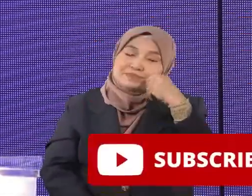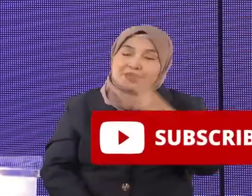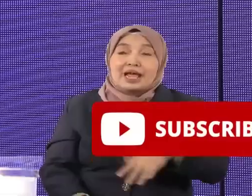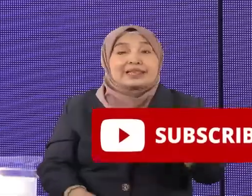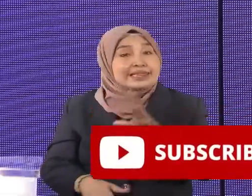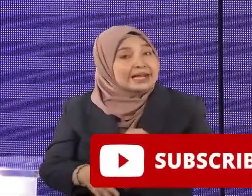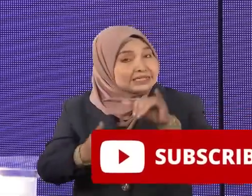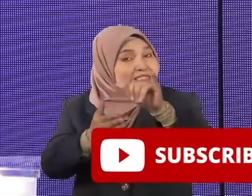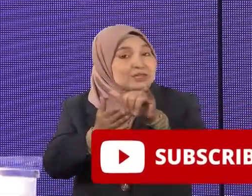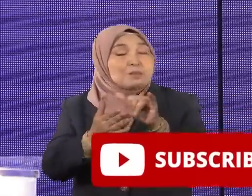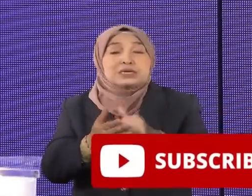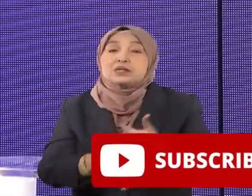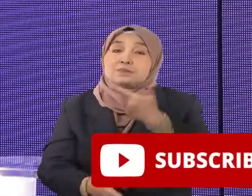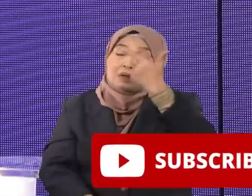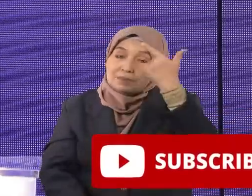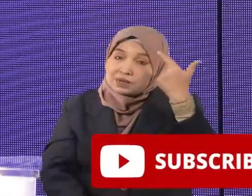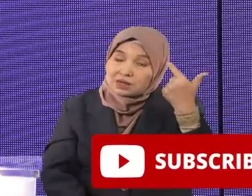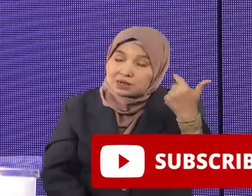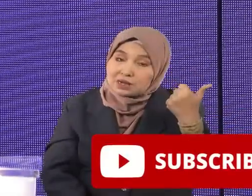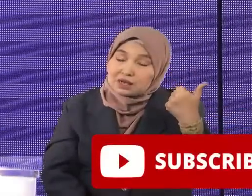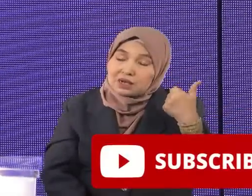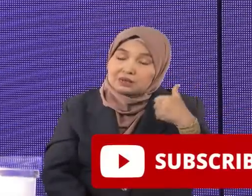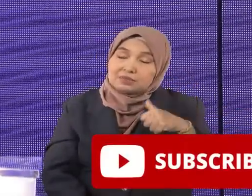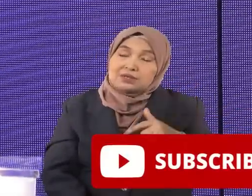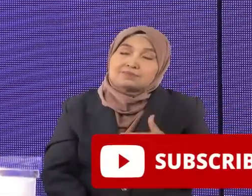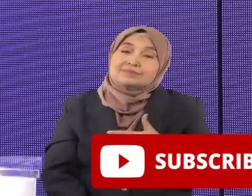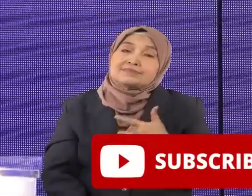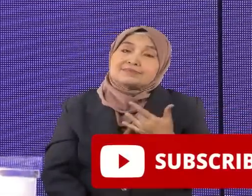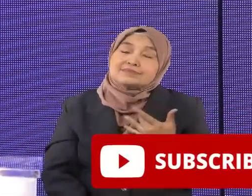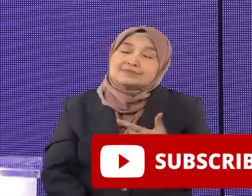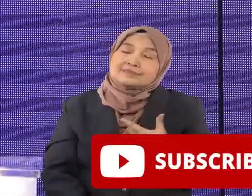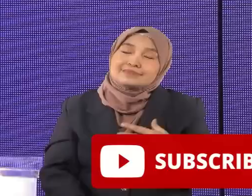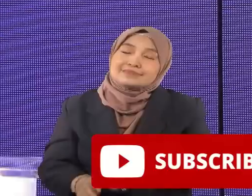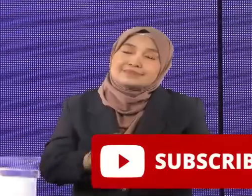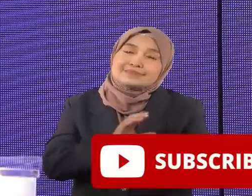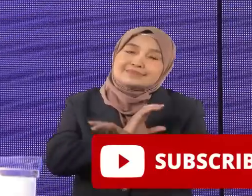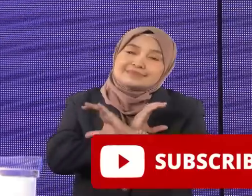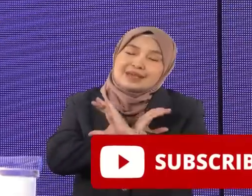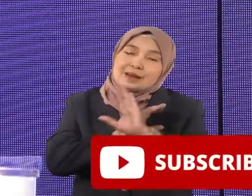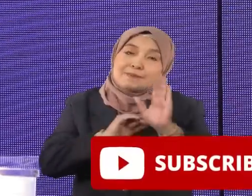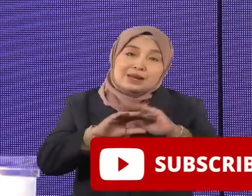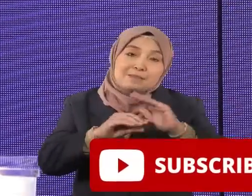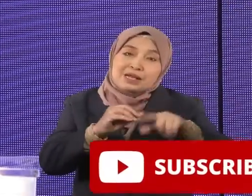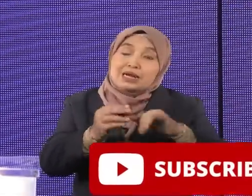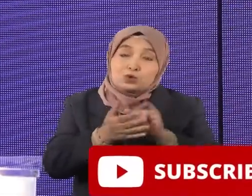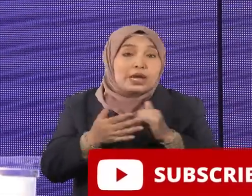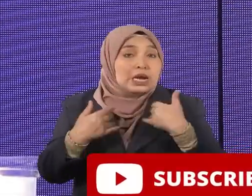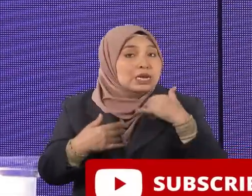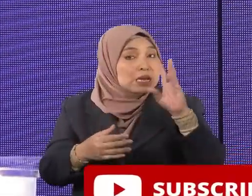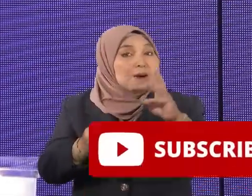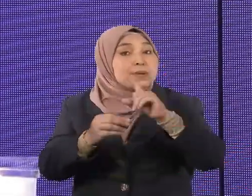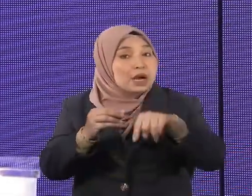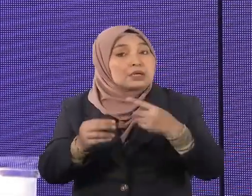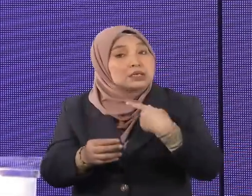dan kemudian ia menyebabkan dia hubbu, dia merasakan kecintaan kepada perkara tersebut. Jadi ada 6 perkara yang sudah